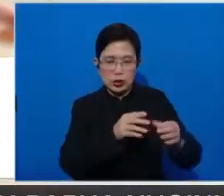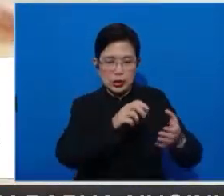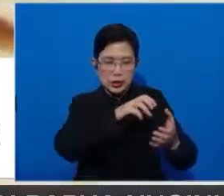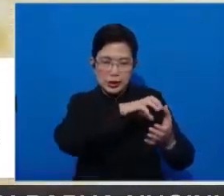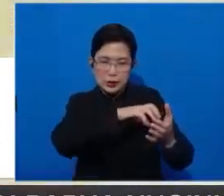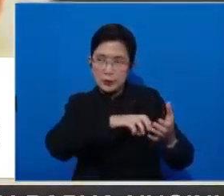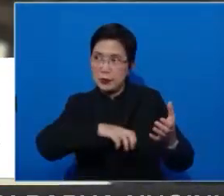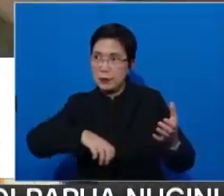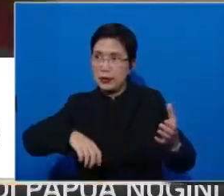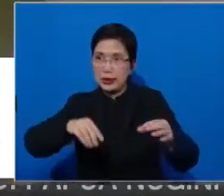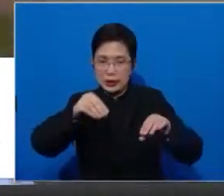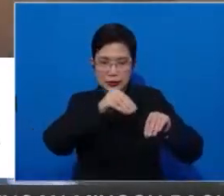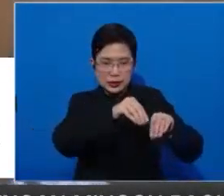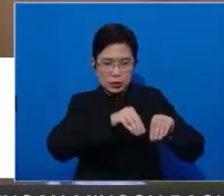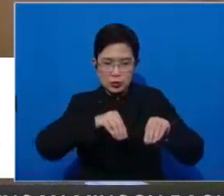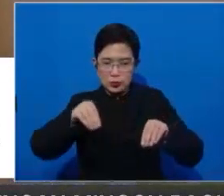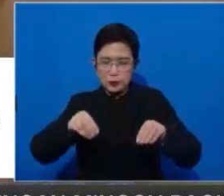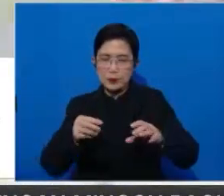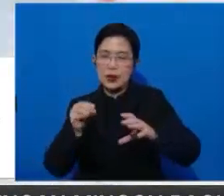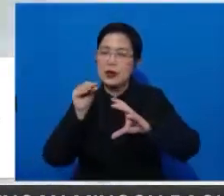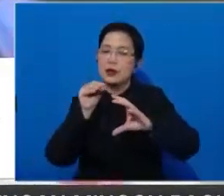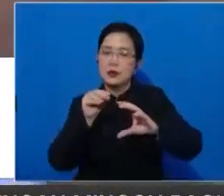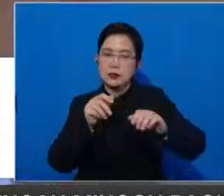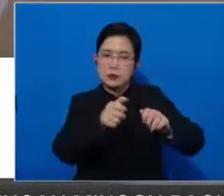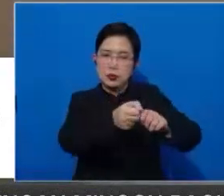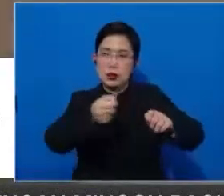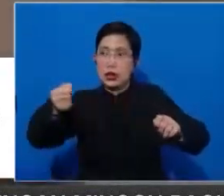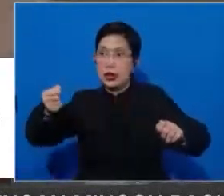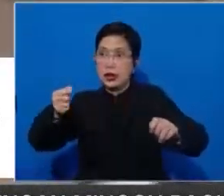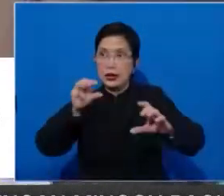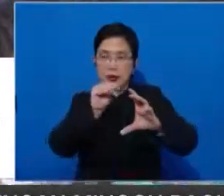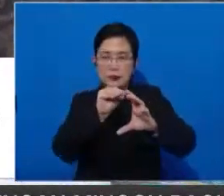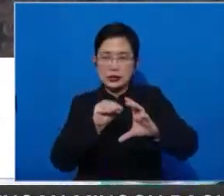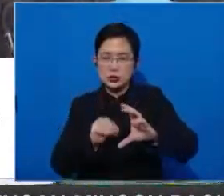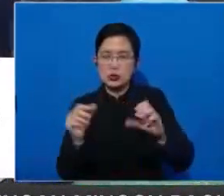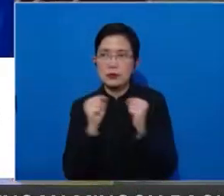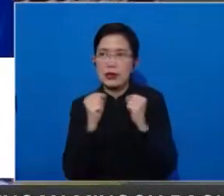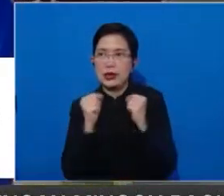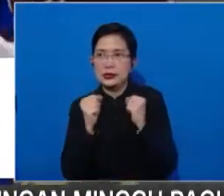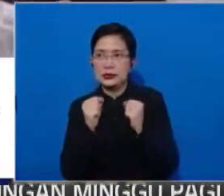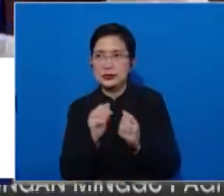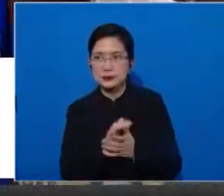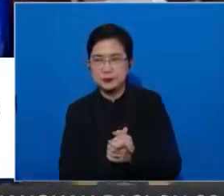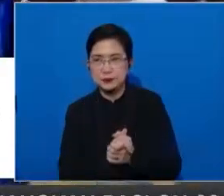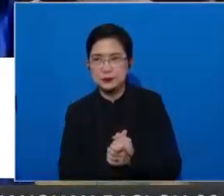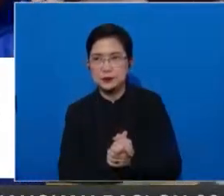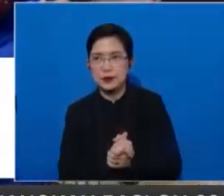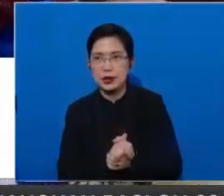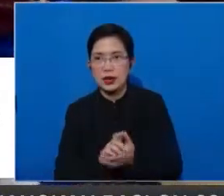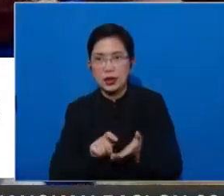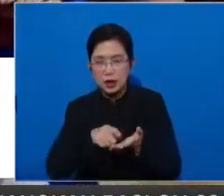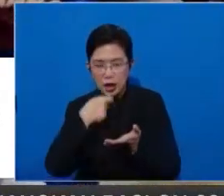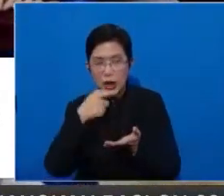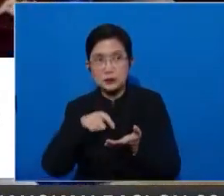disajikan, masukkan kembali meal crepes ke dalam lemari pendingin. Tak terasa, sepotong meal crepes pepaya habis